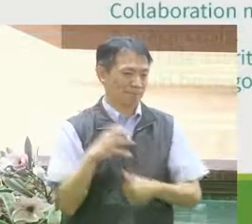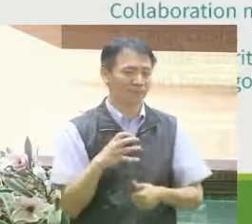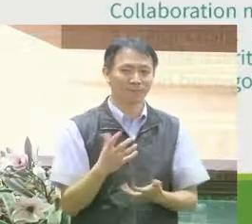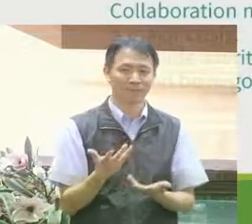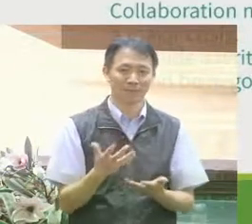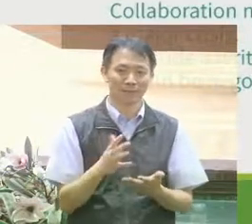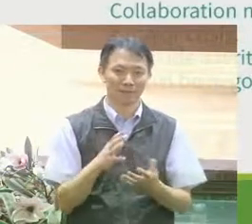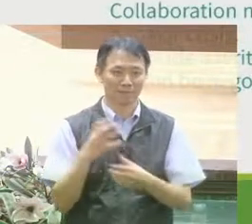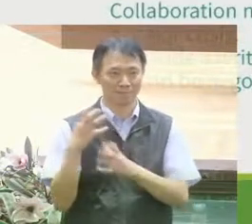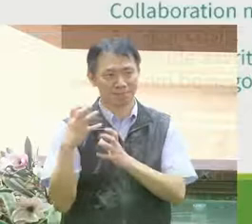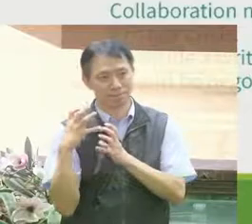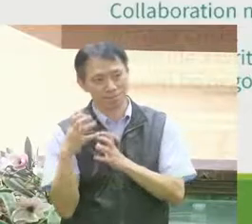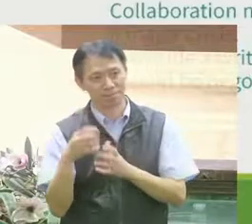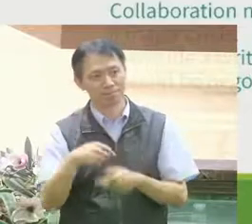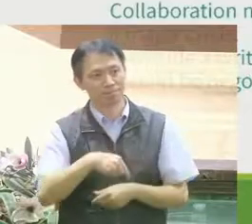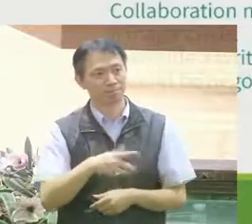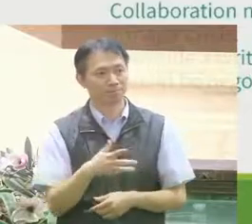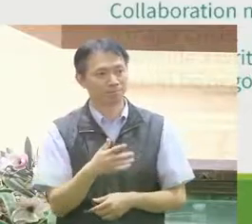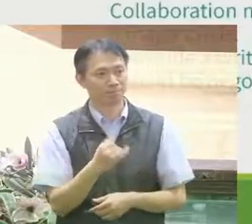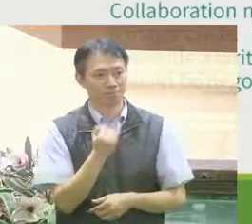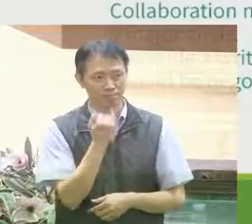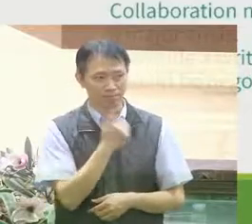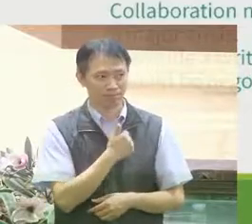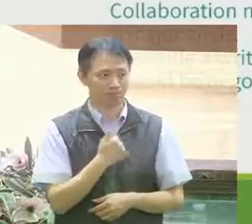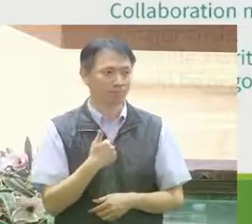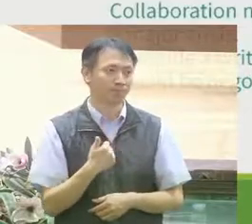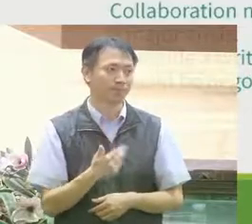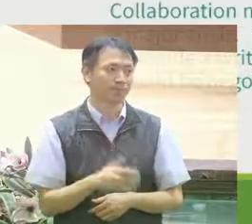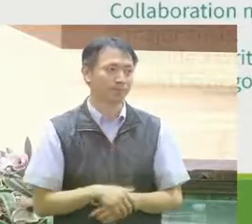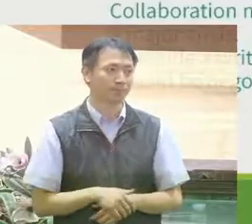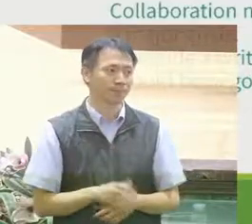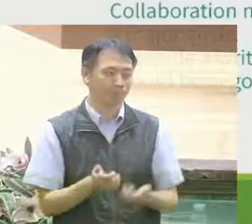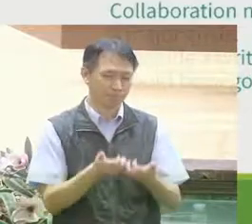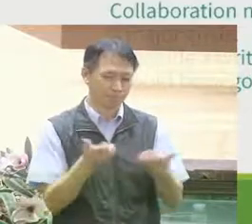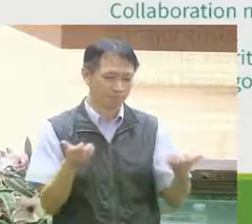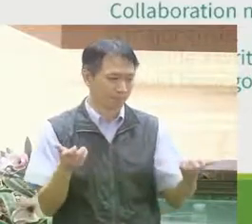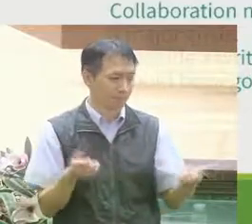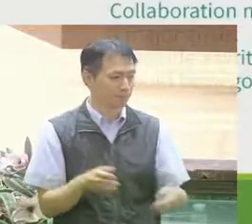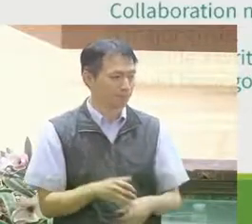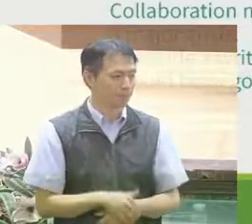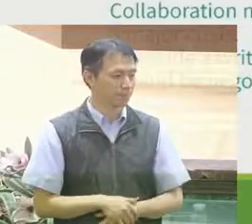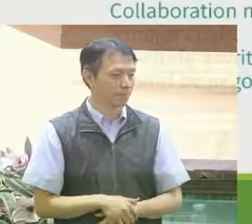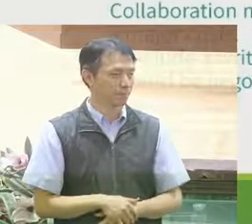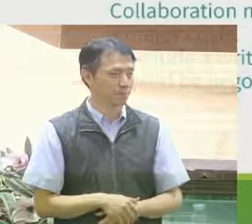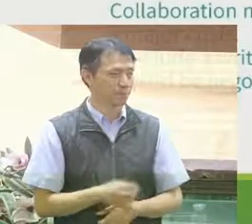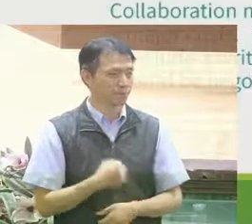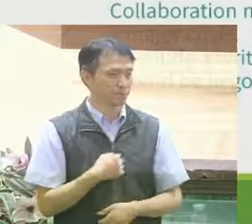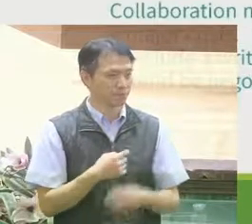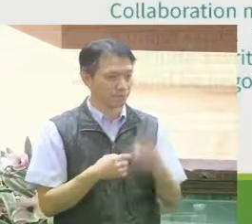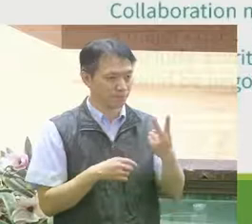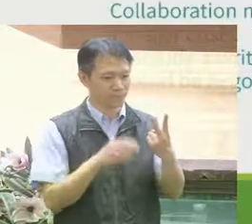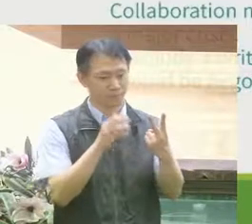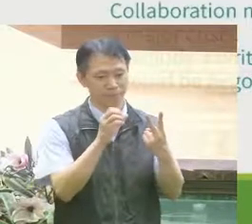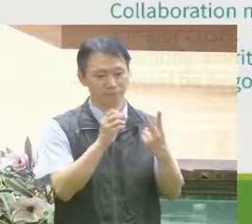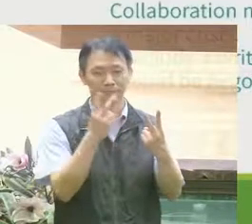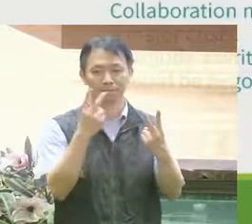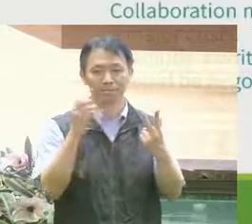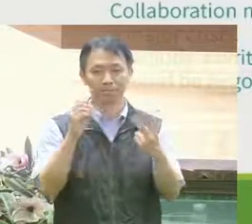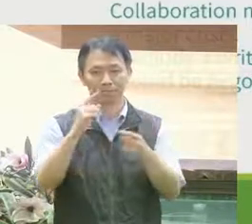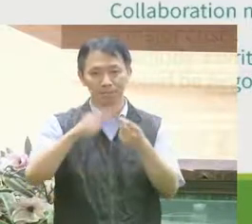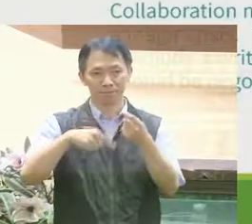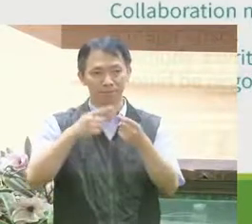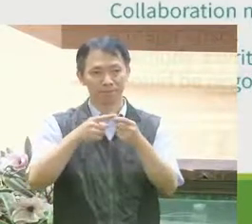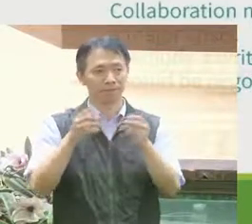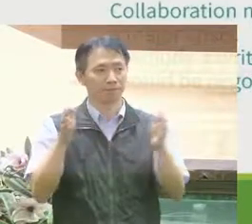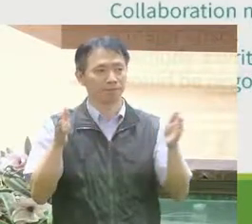任不清，就可能令建立多年下来的互信瓦解。 所以我在2020年在跟学